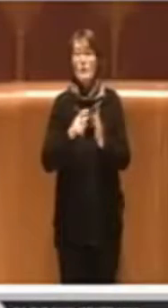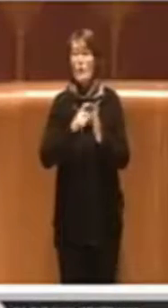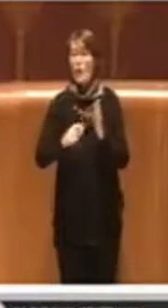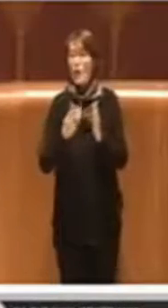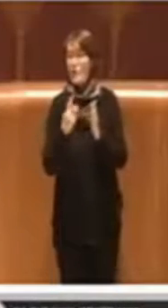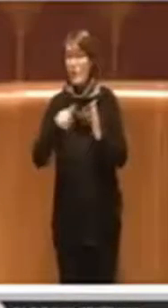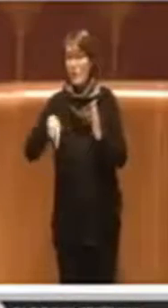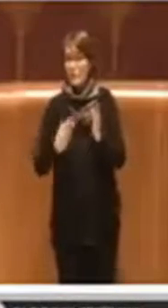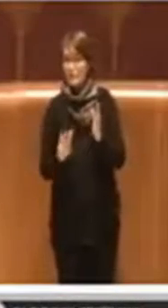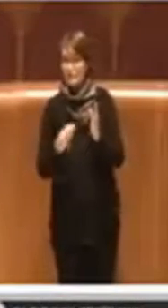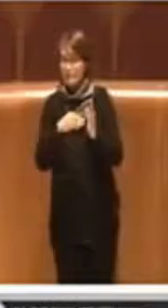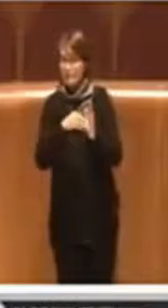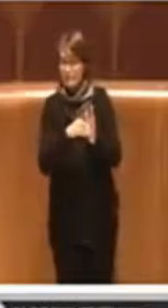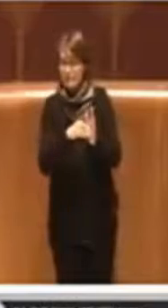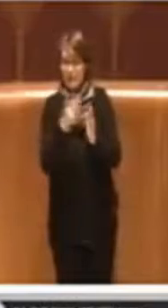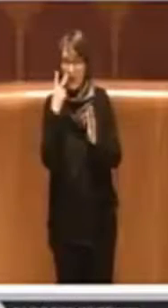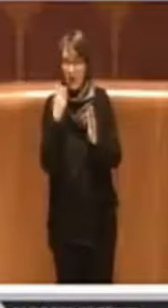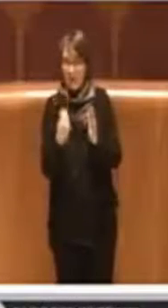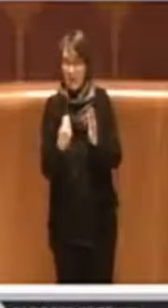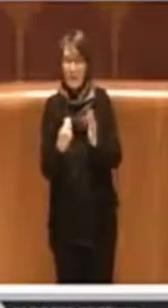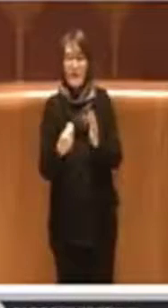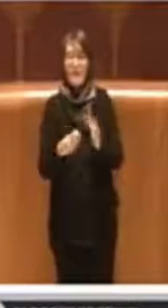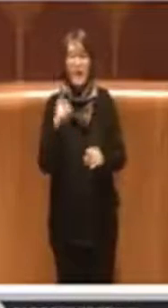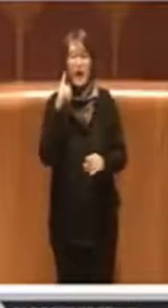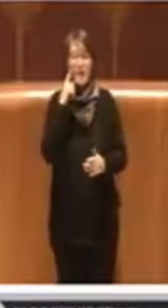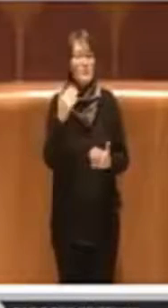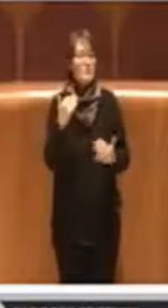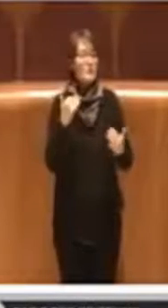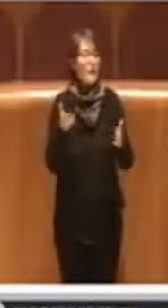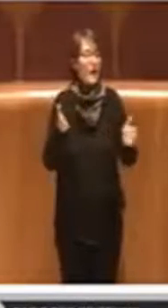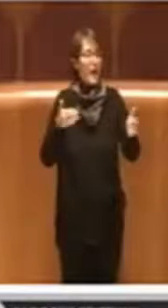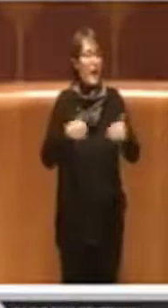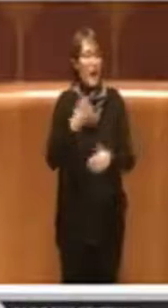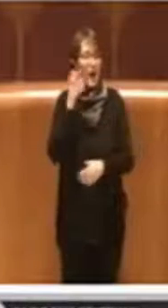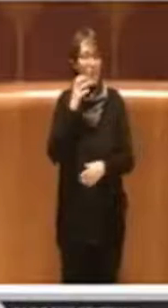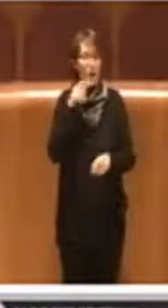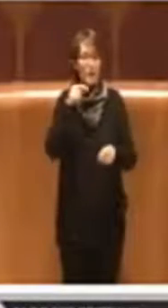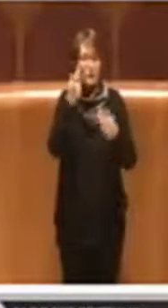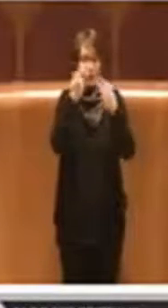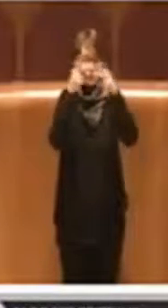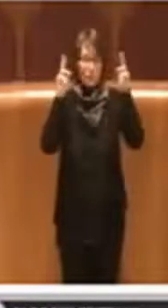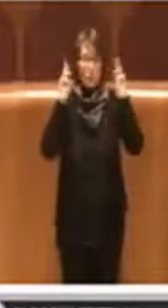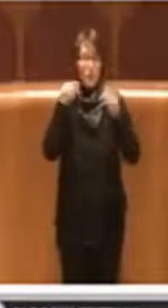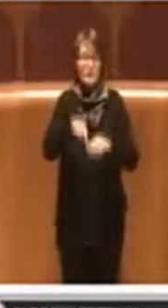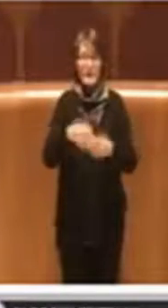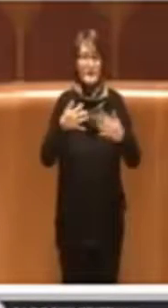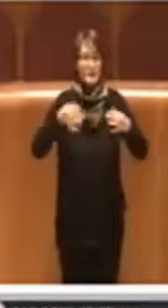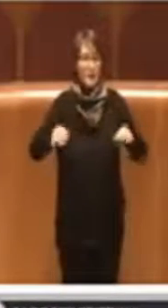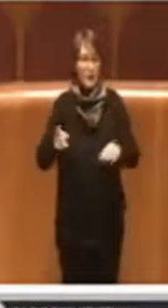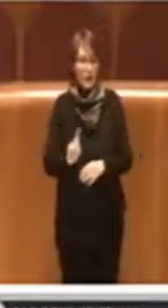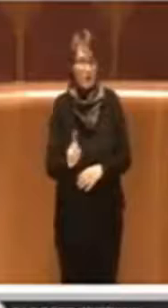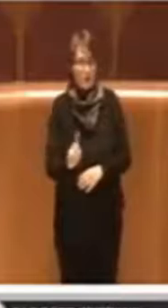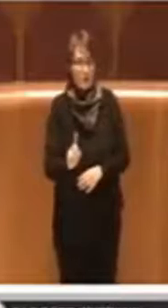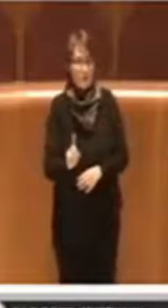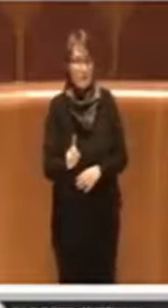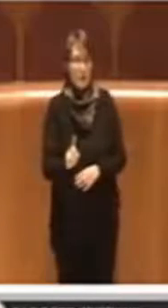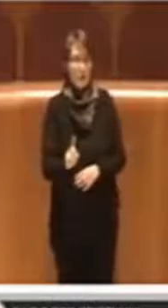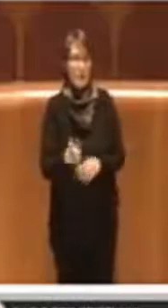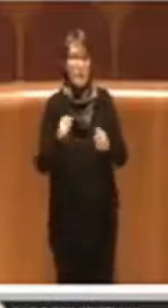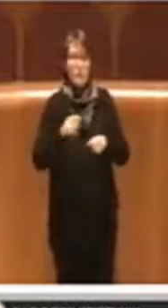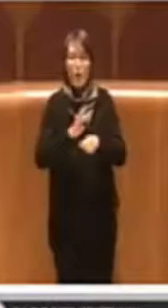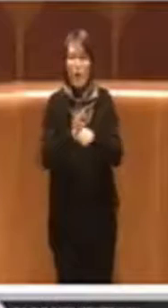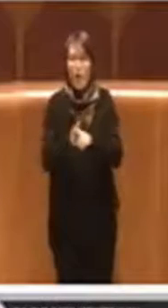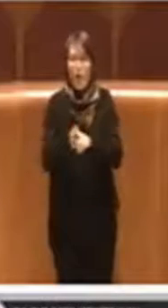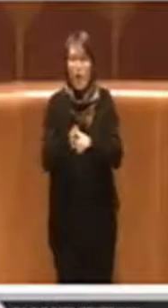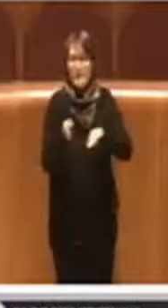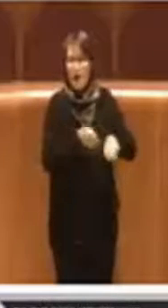appunto che per temporanea indisponibilità dell'Aula Giulio Cesare, che potrebbe essere qualsiasi altro motivo che al di fuori del Covid o